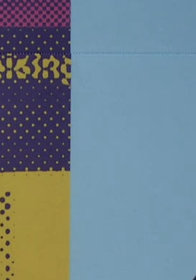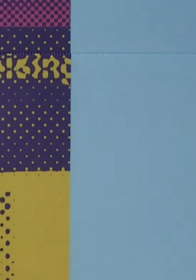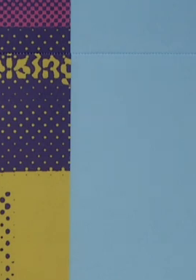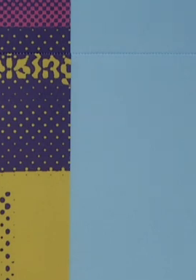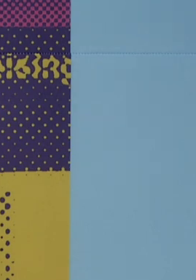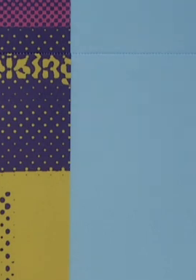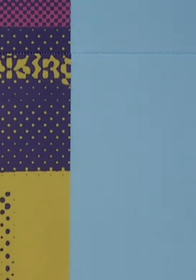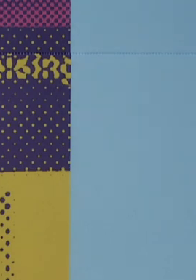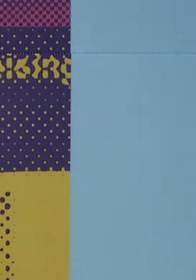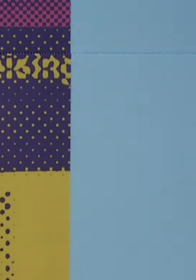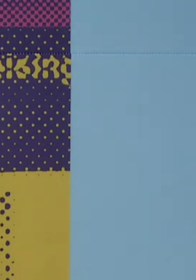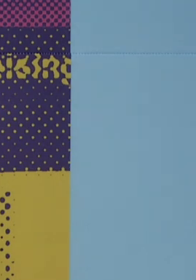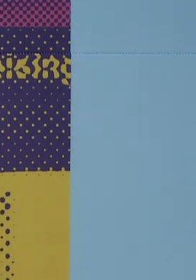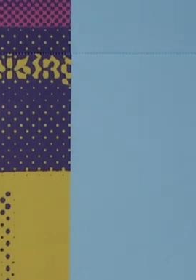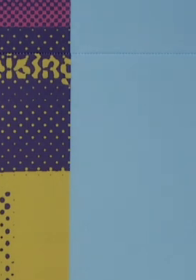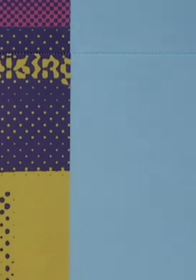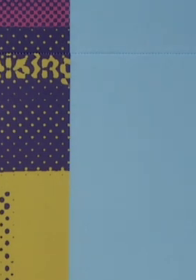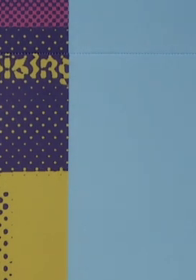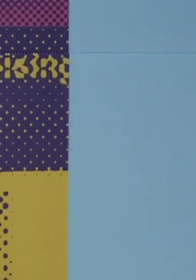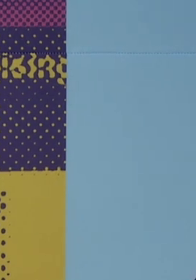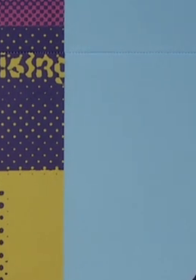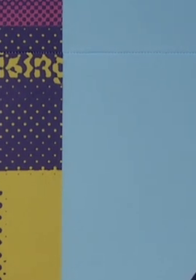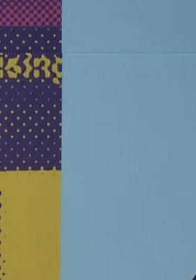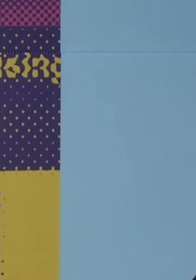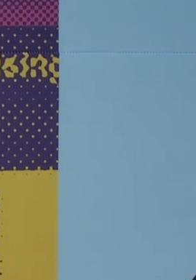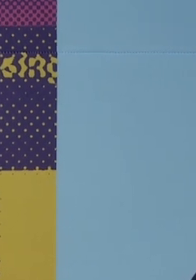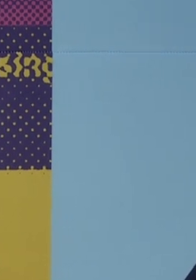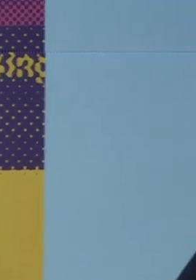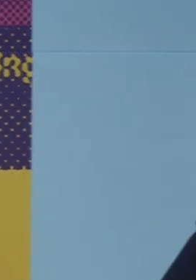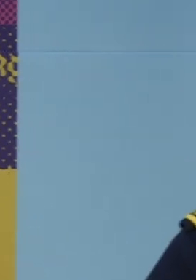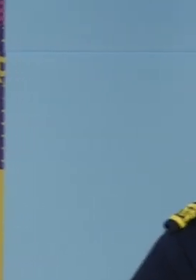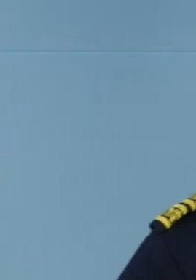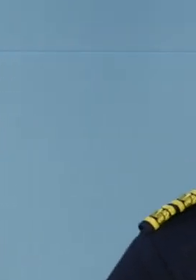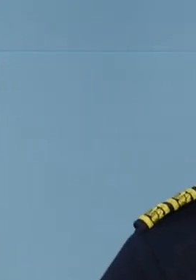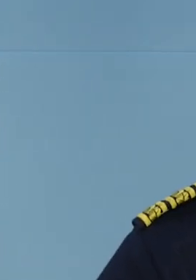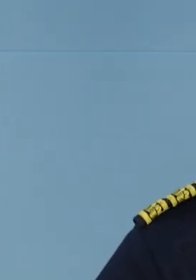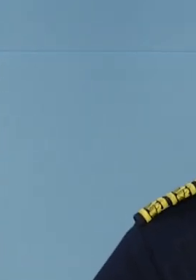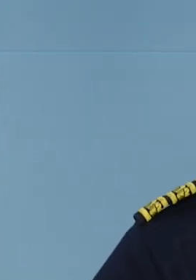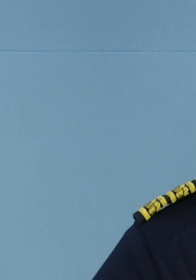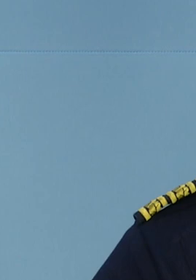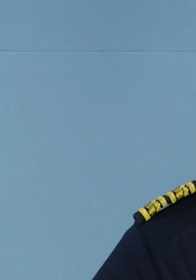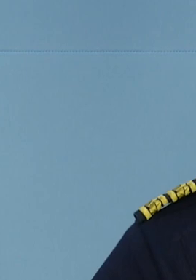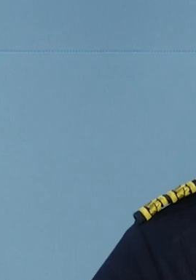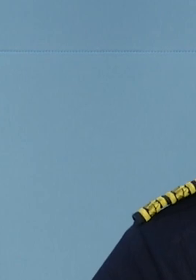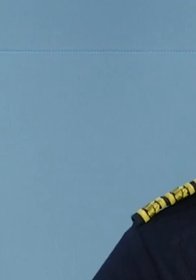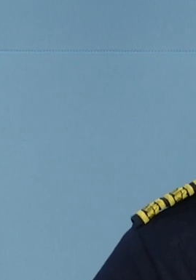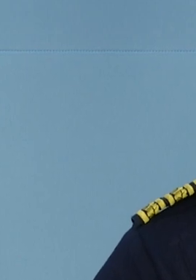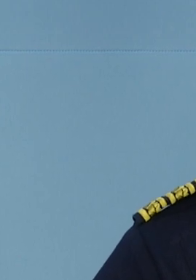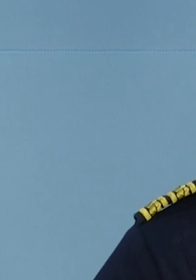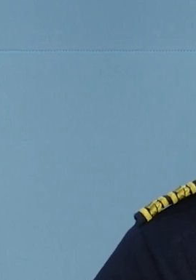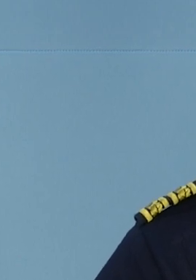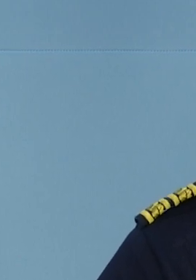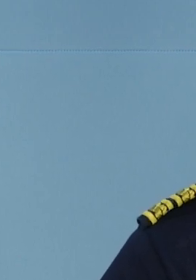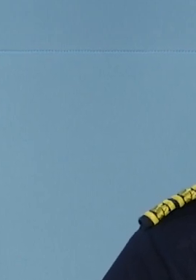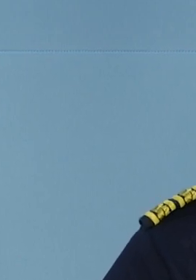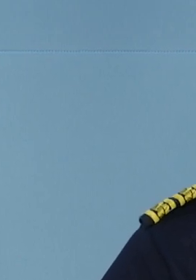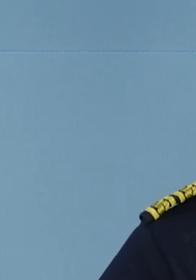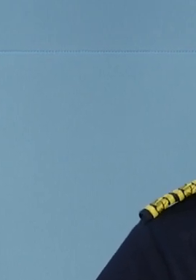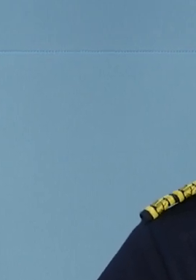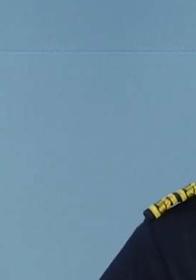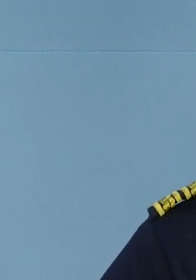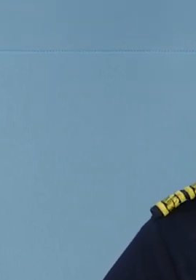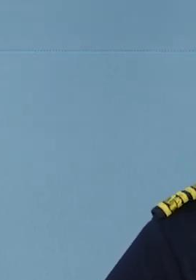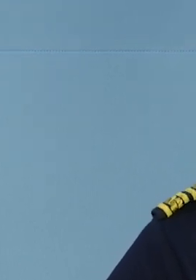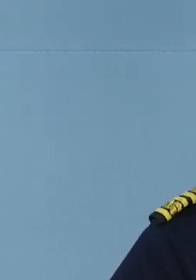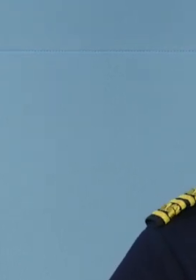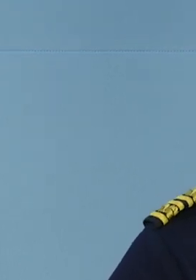framtiden, det är att vi ser att det går att komma åt det här. Vi har gjort det i Södertälje på ett alldeles utmärkt sätt där det har blivit stor förändring. Vi